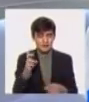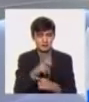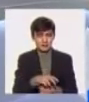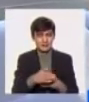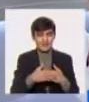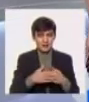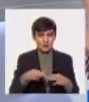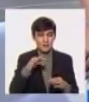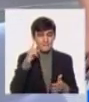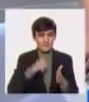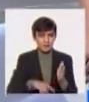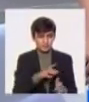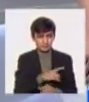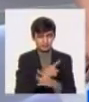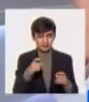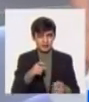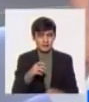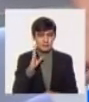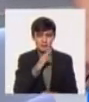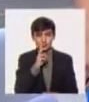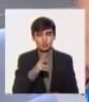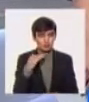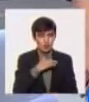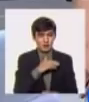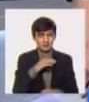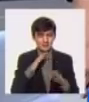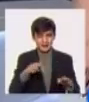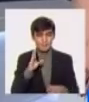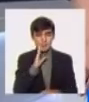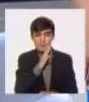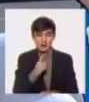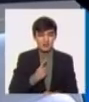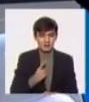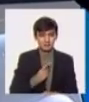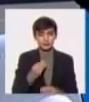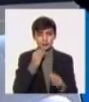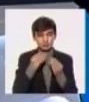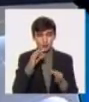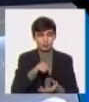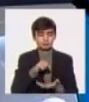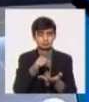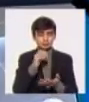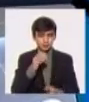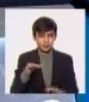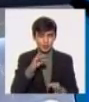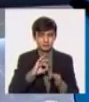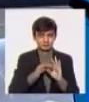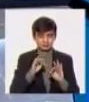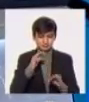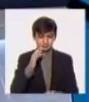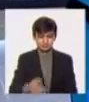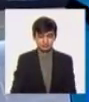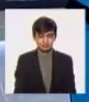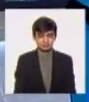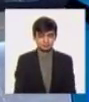филиала, поверив рассылке о том, что многодетным и матерям-одиночкам полагается продуктовая корзина. Подробности в материале